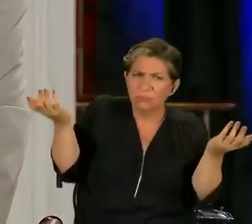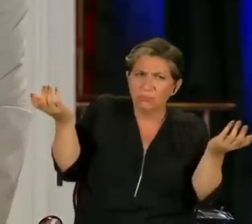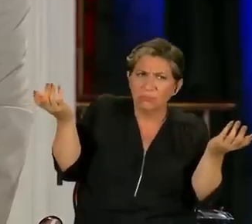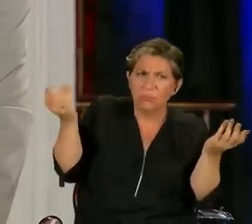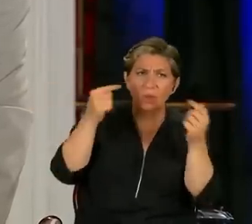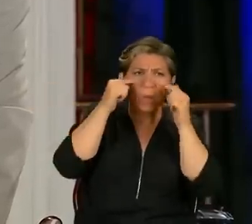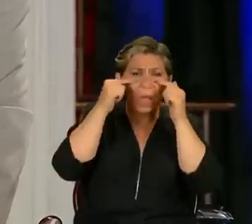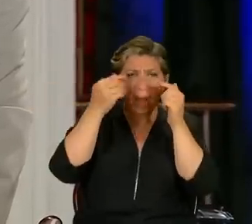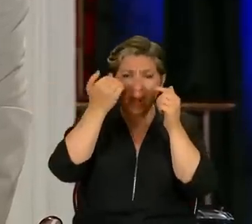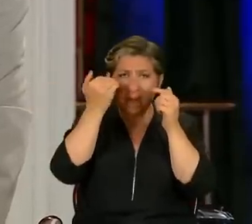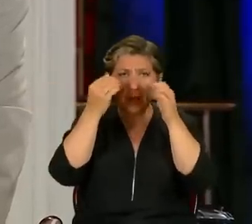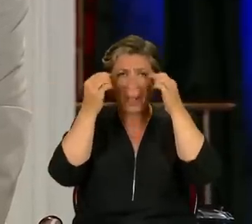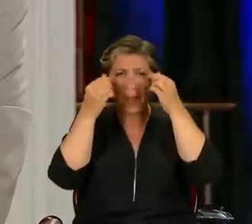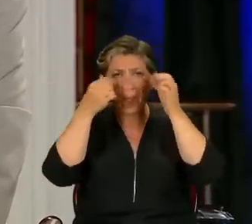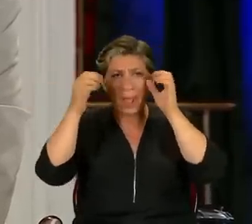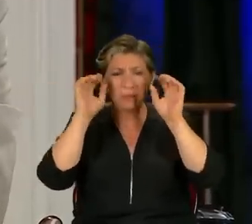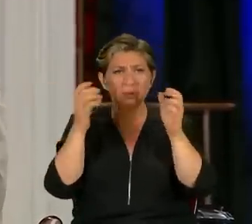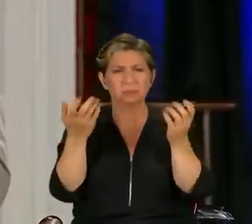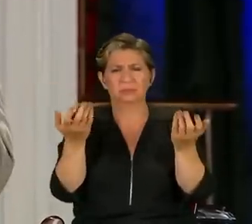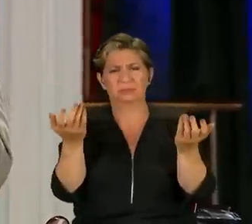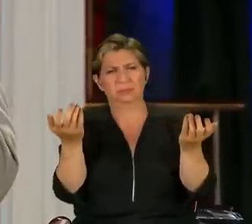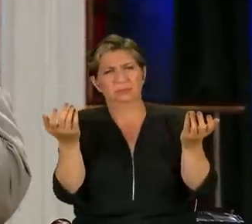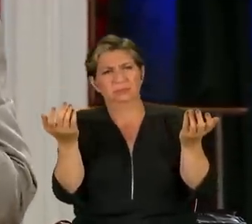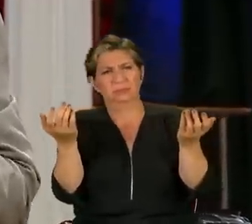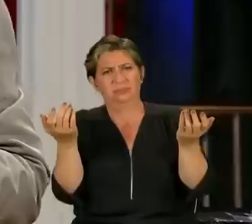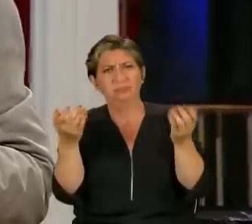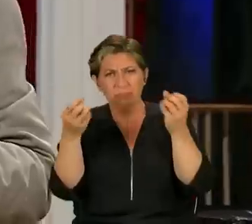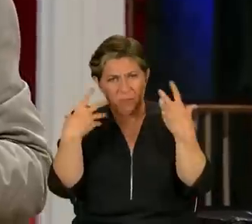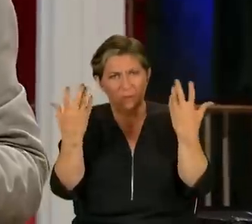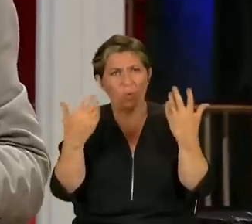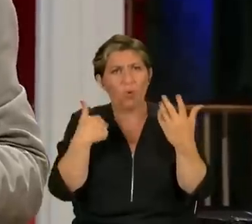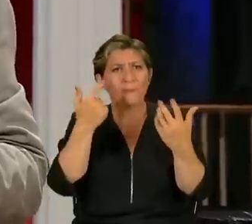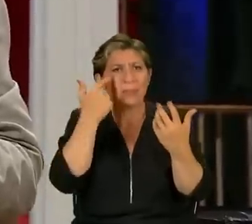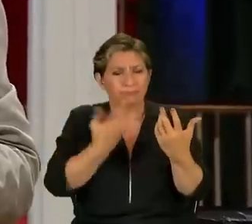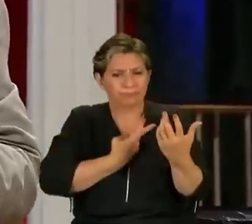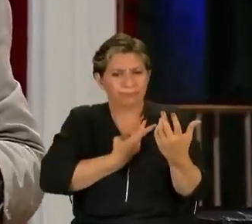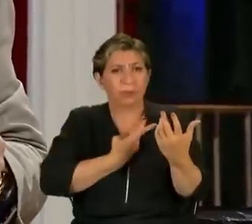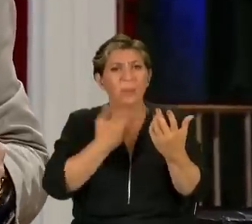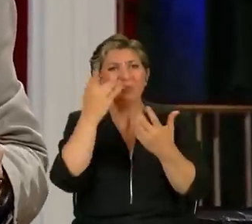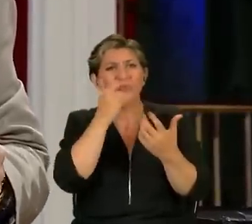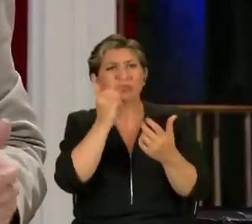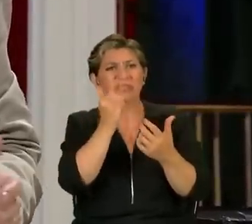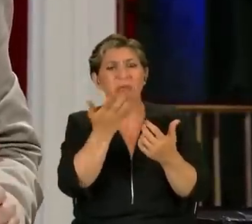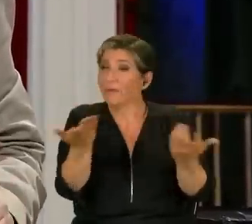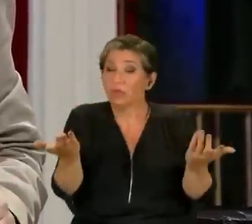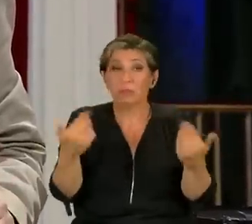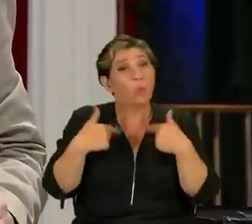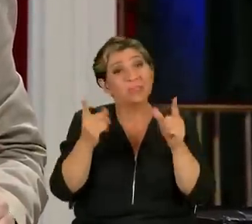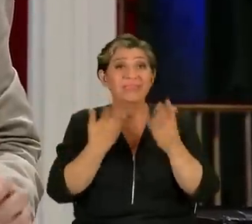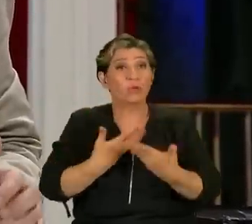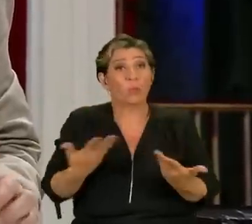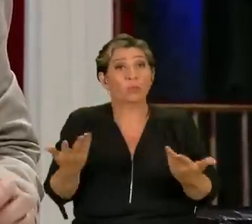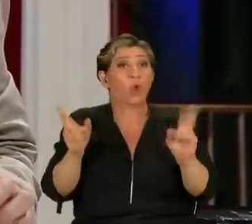Hani şunu diyor hemen al, şunu diyor, bunu da bir de. Ya diyorum bırak, o benim çizgim. Ama diyor çok çökmüş. Evet,